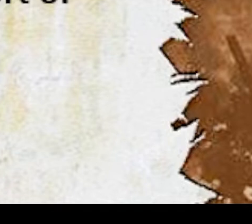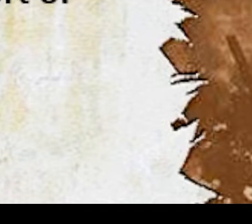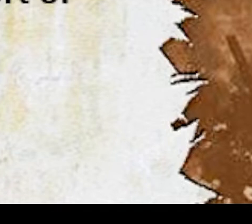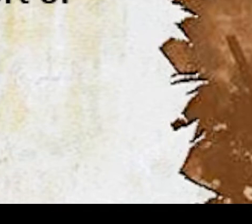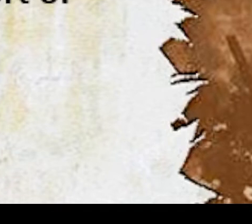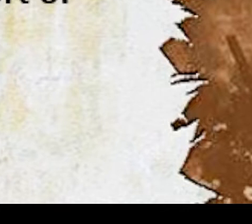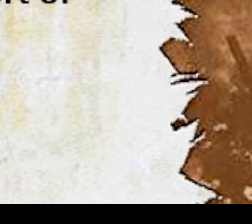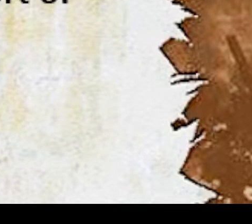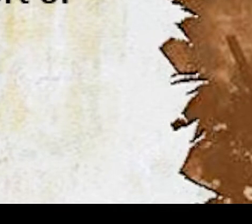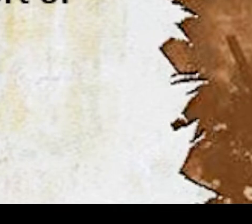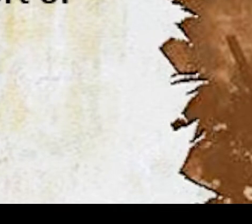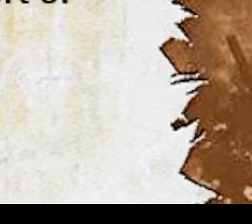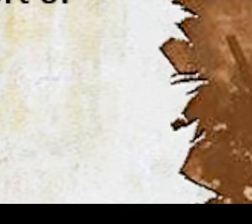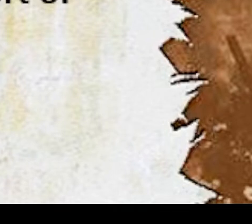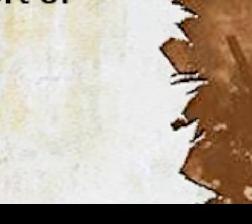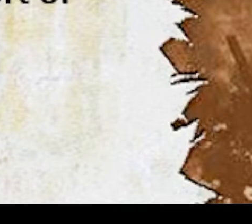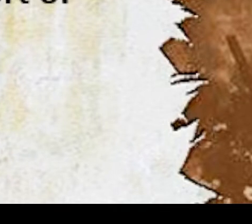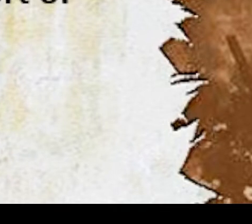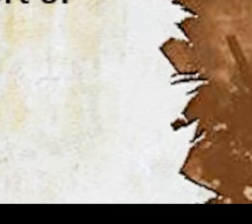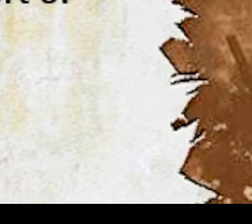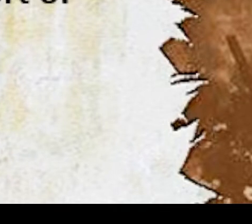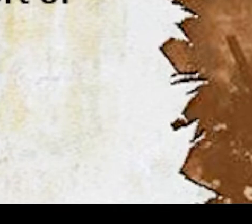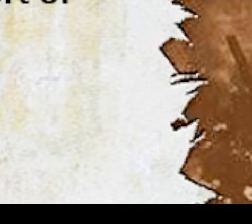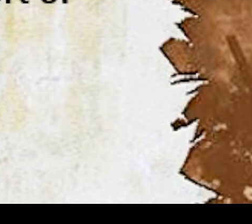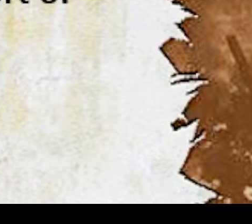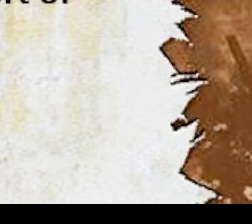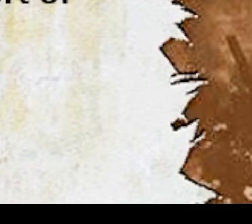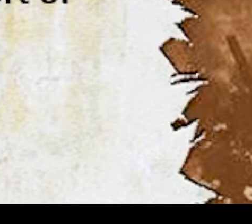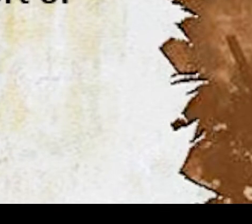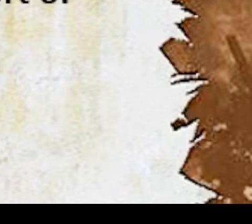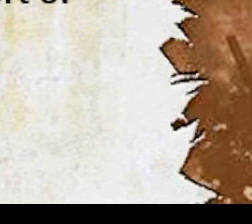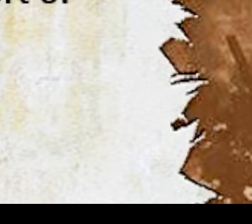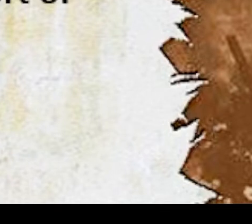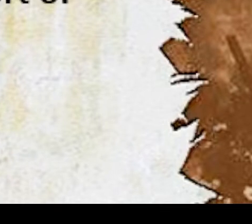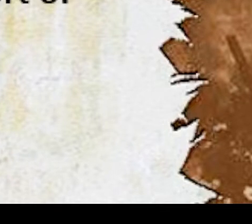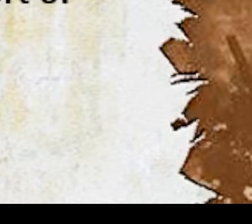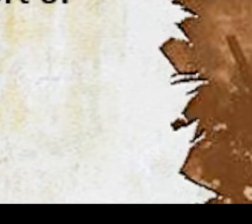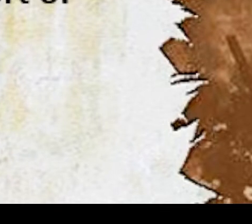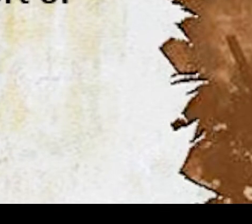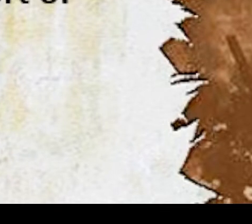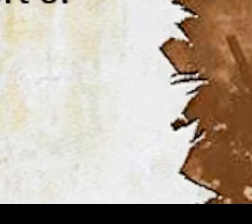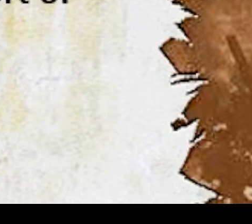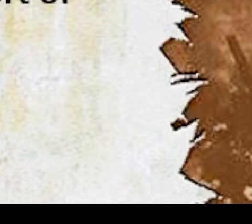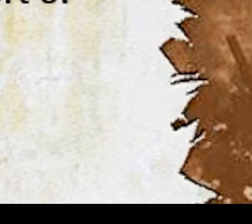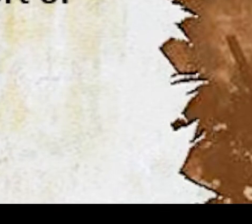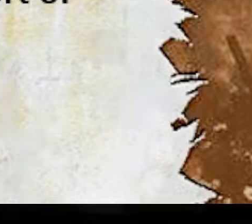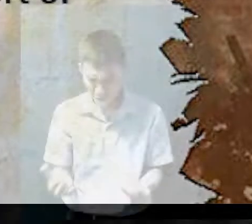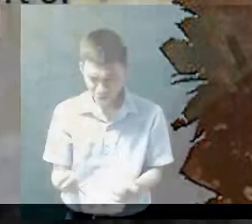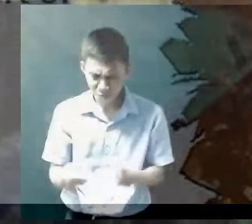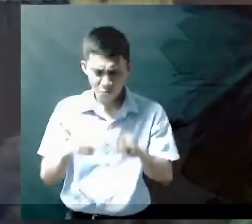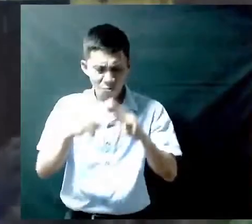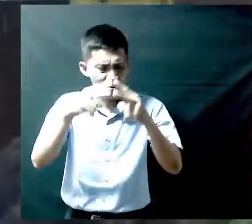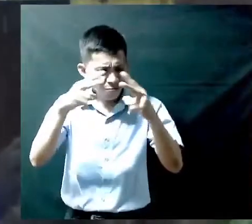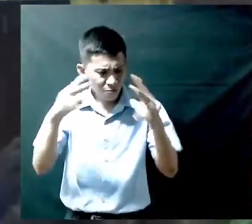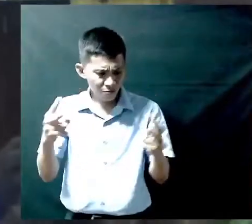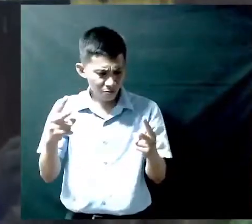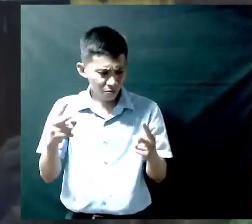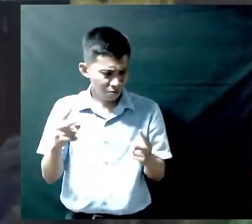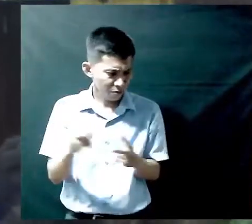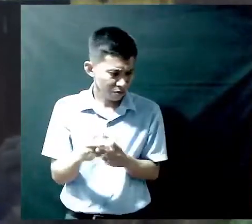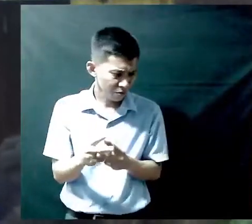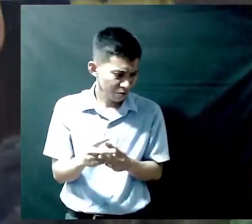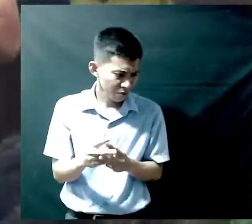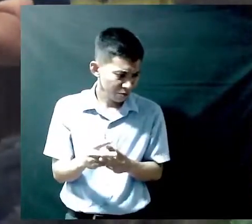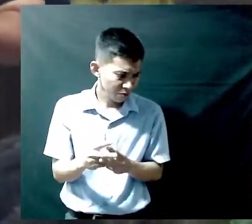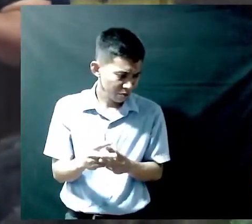na ginamit ho siya ng Panginoon. Okay? Yun po ang goal natin ngayon. Now, very timing po, and listen, very